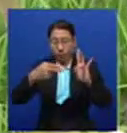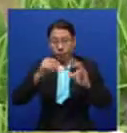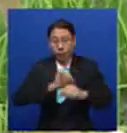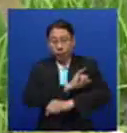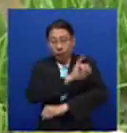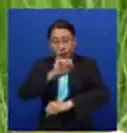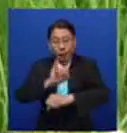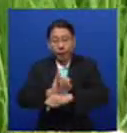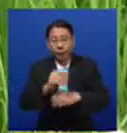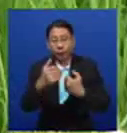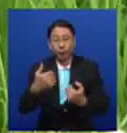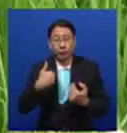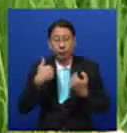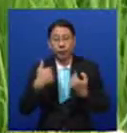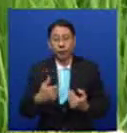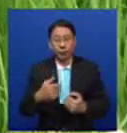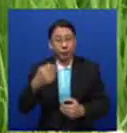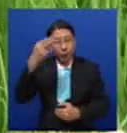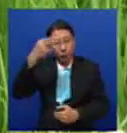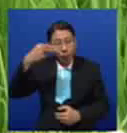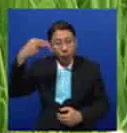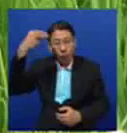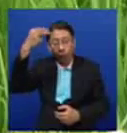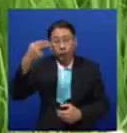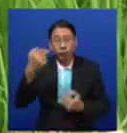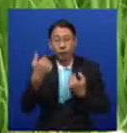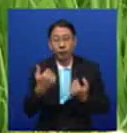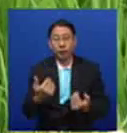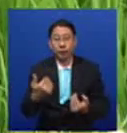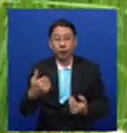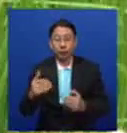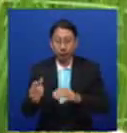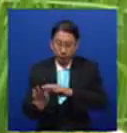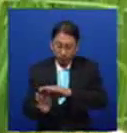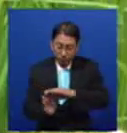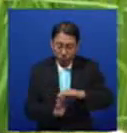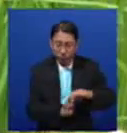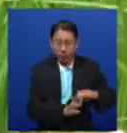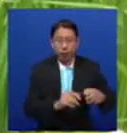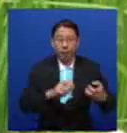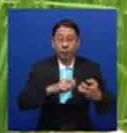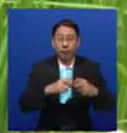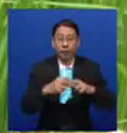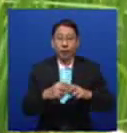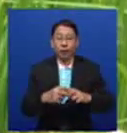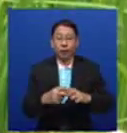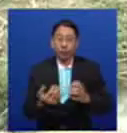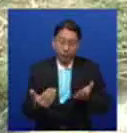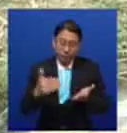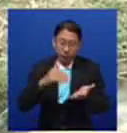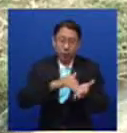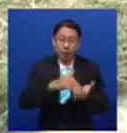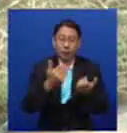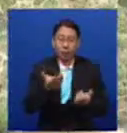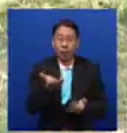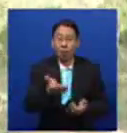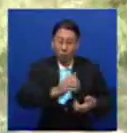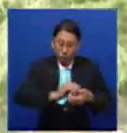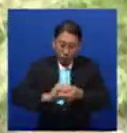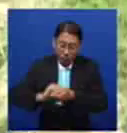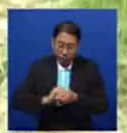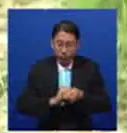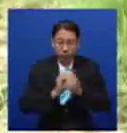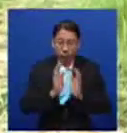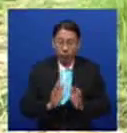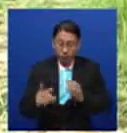ที่ทั้งหมดนี้นะคะเป็นพื้นที่ที่น่าเป็นห่วงมากที่สุดส่วนอีกเงื่อนไขนึงค่ะก็จะต้องเป็นพื้นที่ที่ขอความร่วมมือจากช